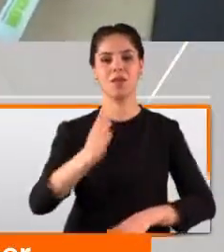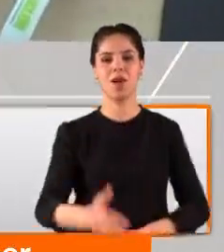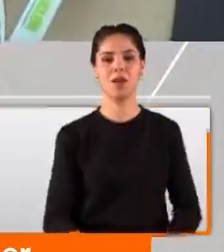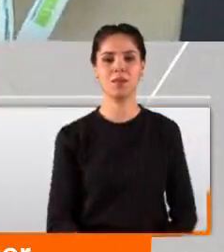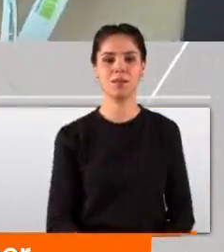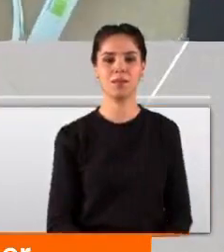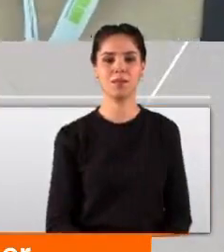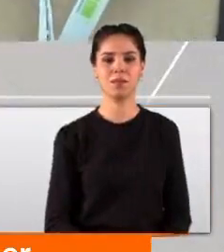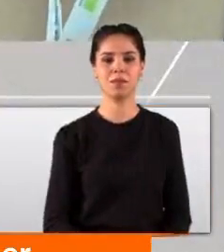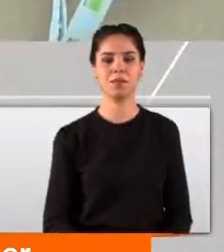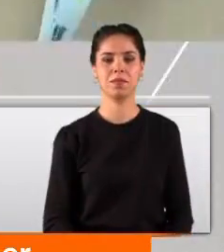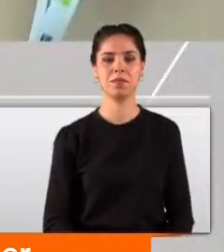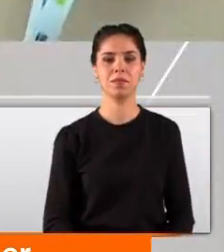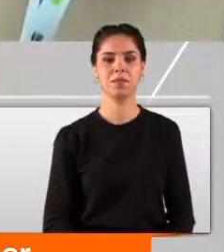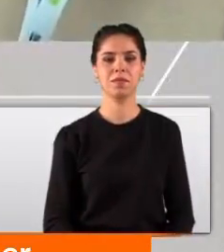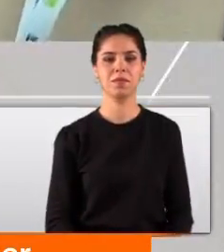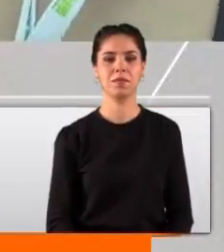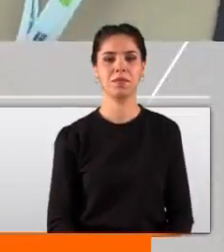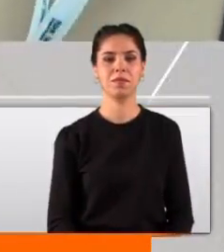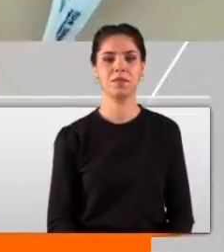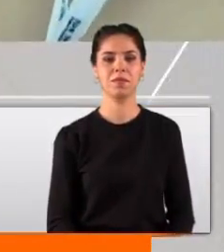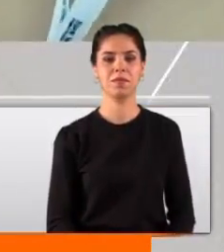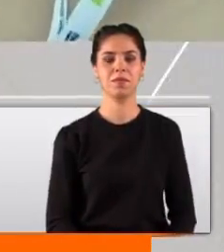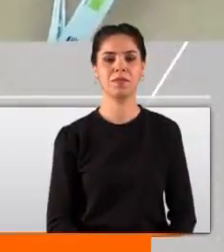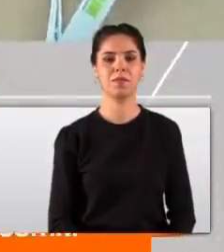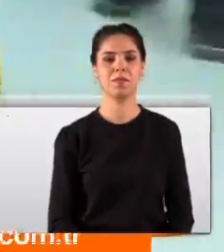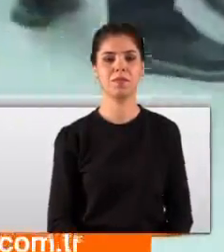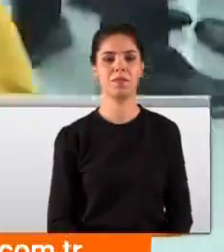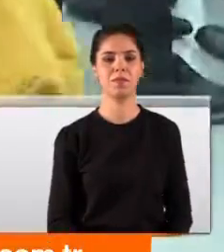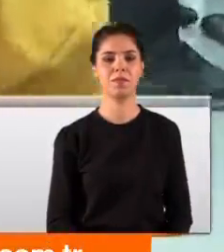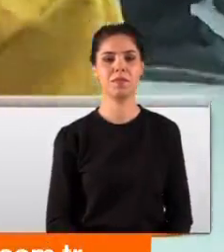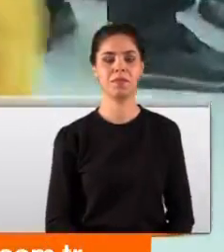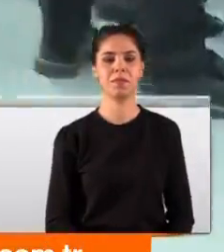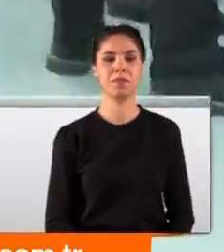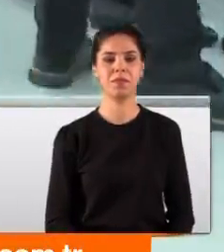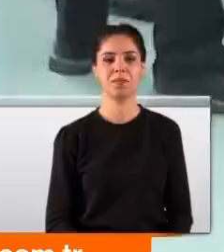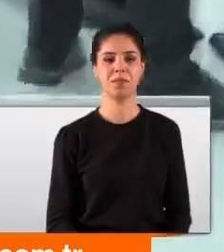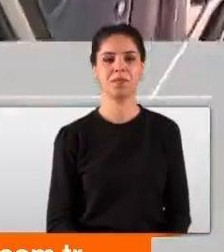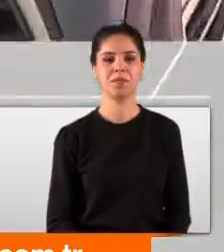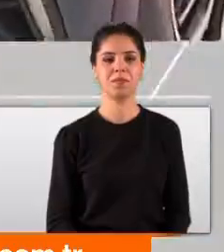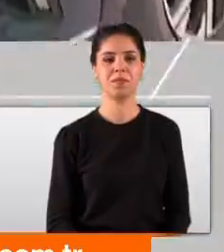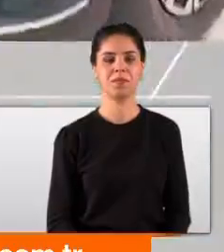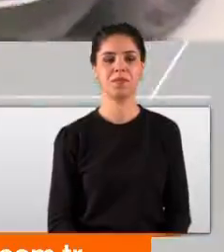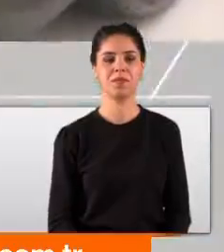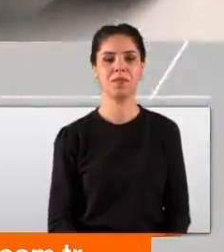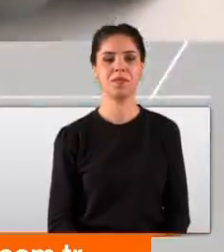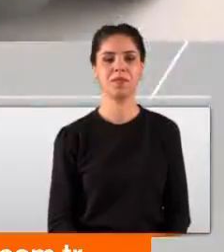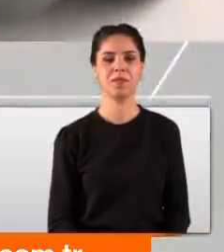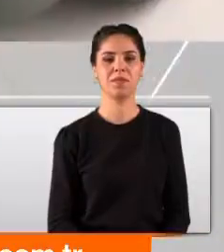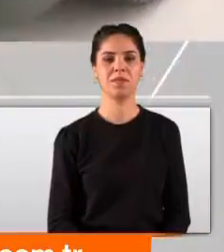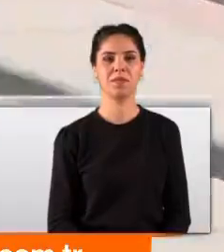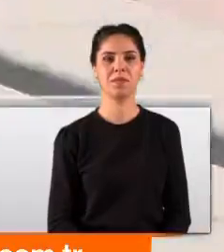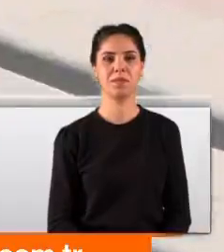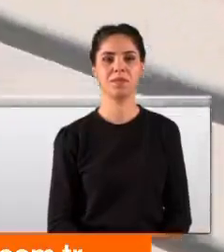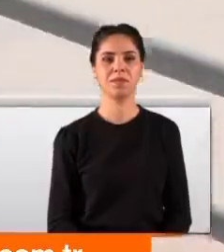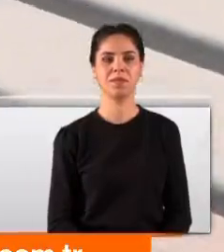beğeniyoruz. İnşallah ilk müşterilerinden olmayı istiyoruz. Hiç görmemiştim. İlk defa burada görüyorum. Muazzam yani. Gerçekten